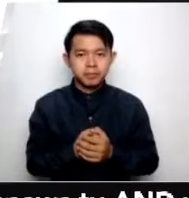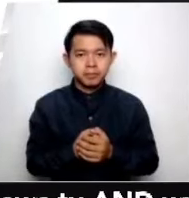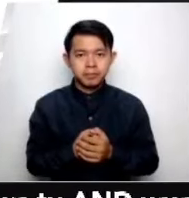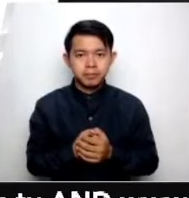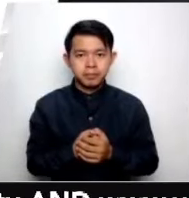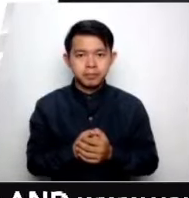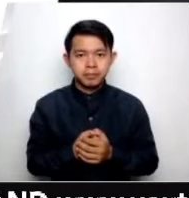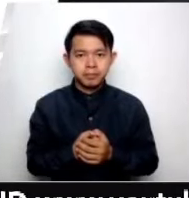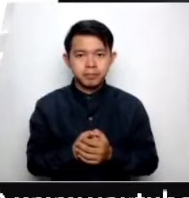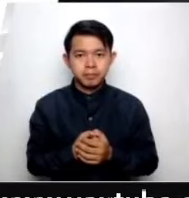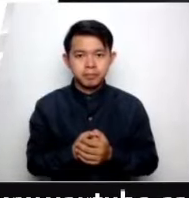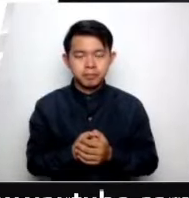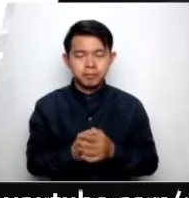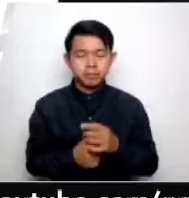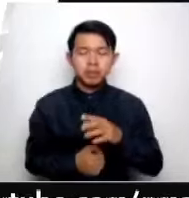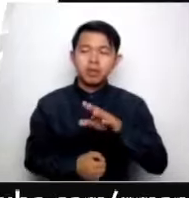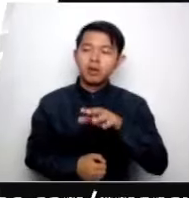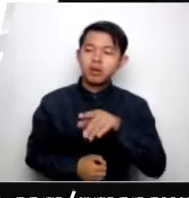ano yung pinasok